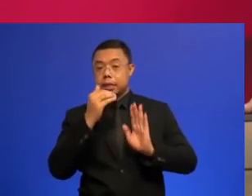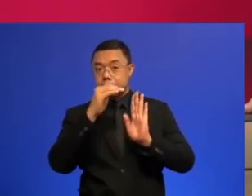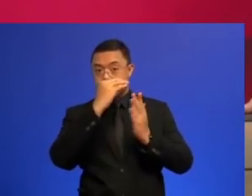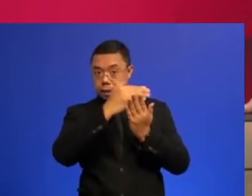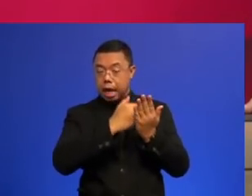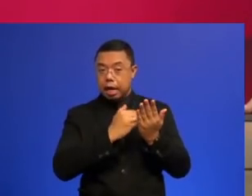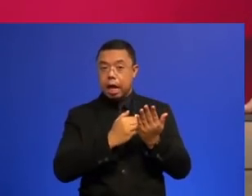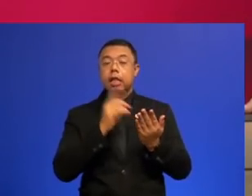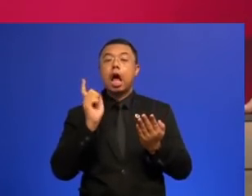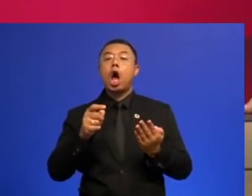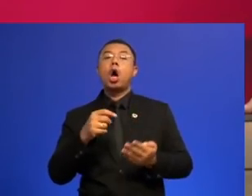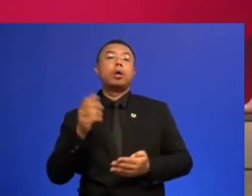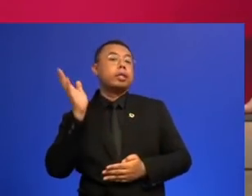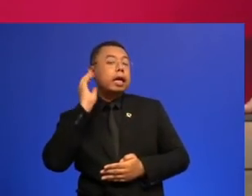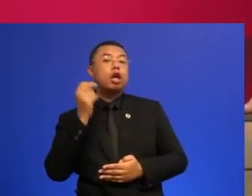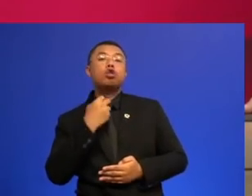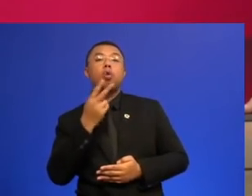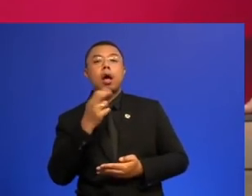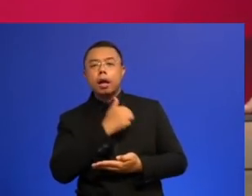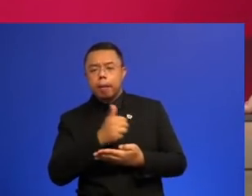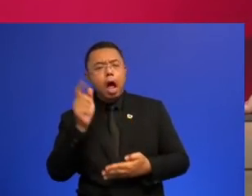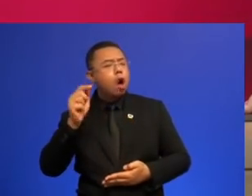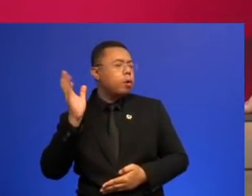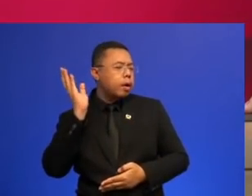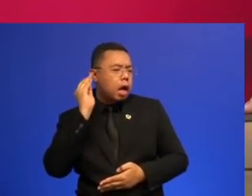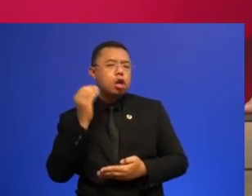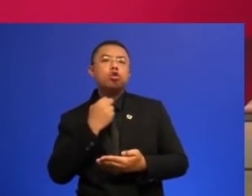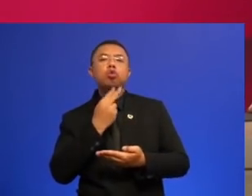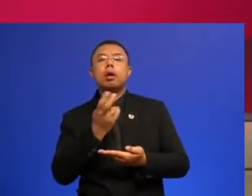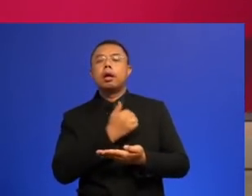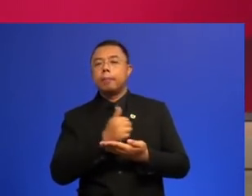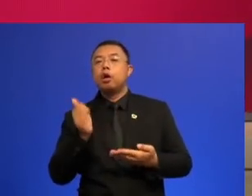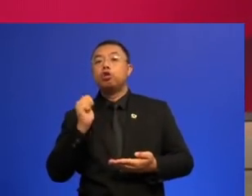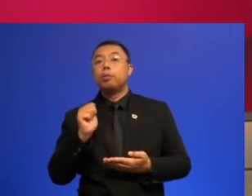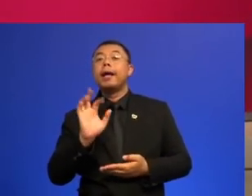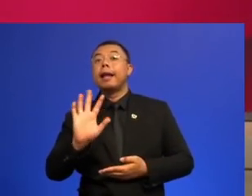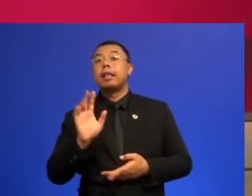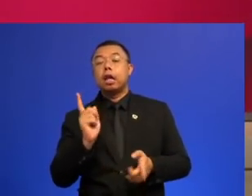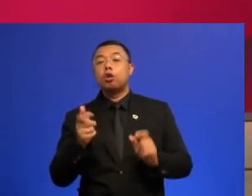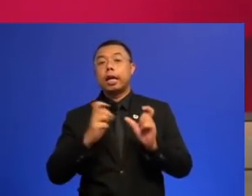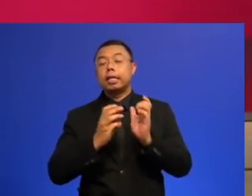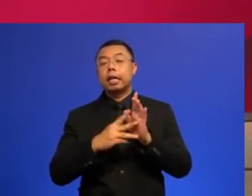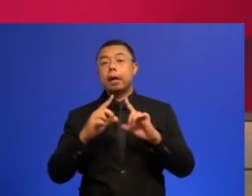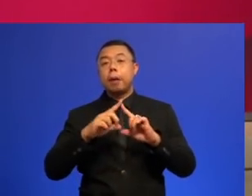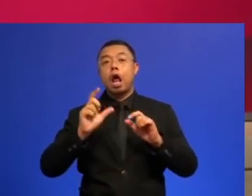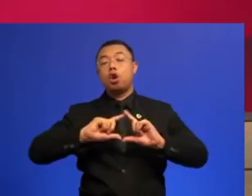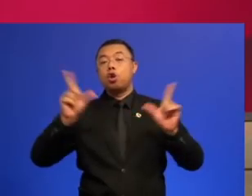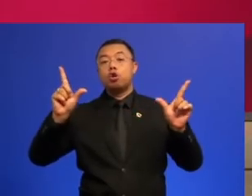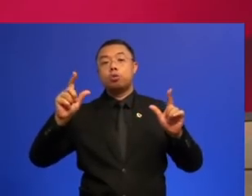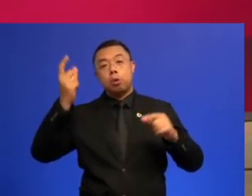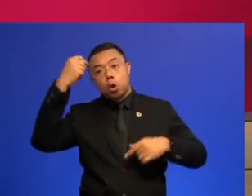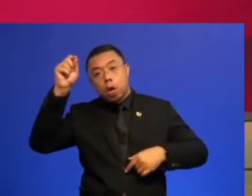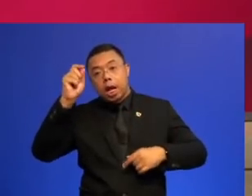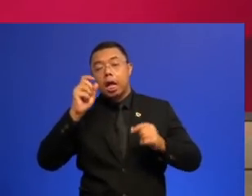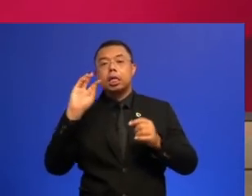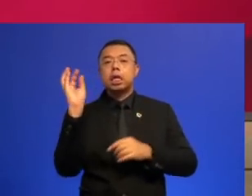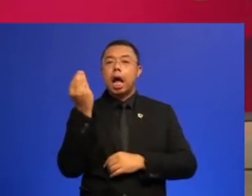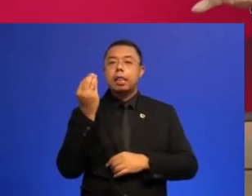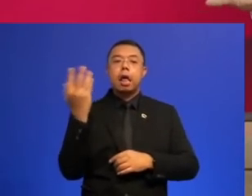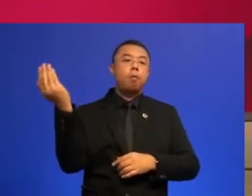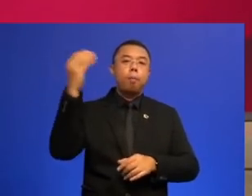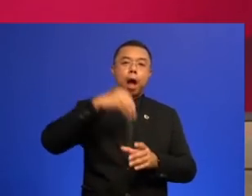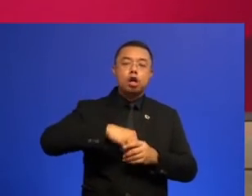satu, suara kebenaran. Dia harus mendengar suara kebenaran. Supaya nanti kalau sudah SMA lulus, mau kuliah di Jakarta, mau ke STTE,